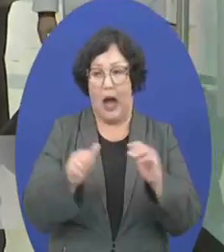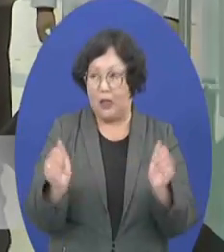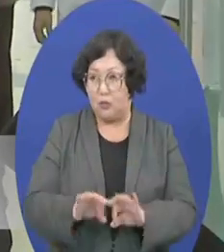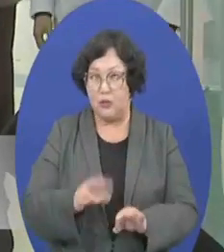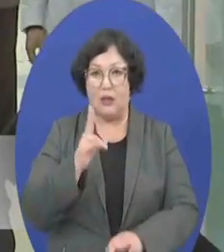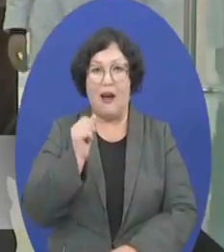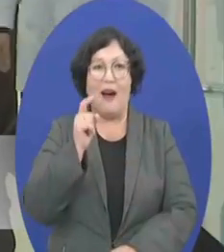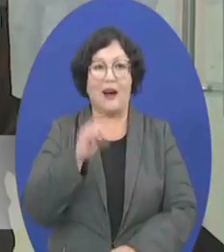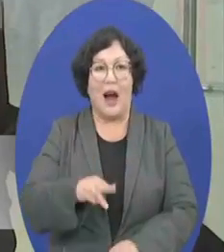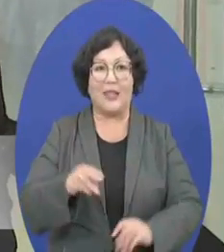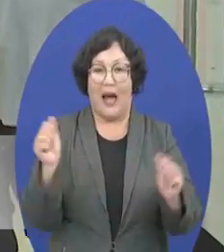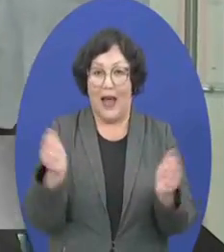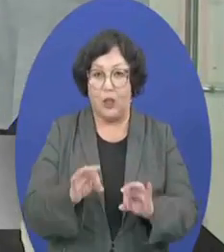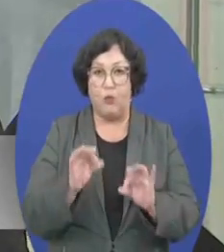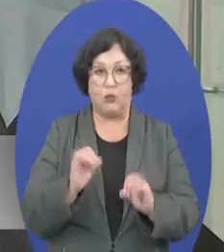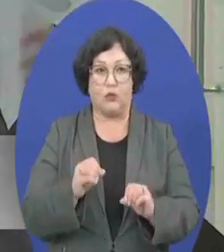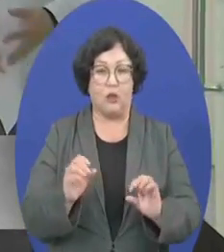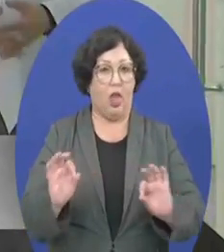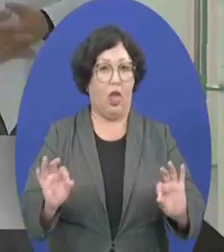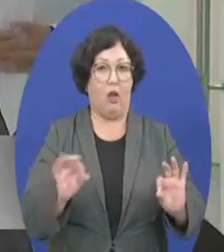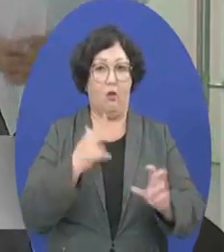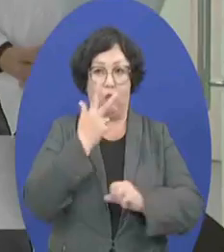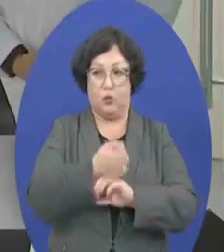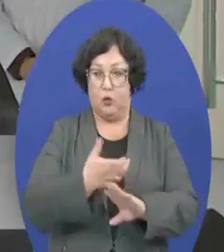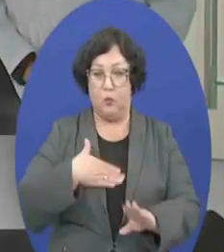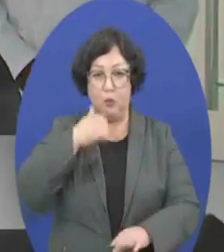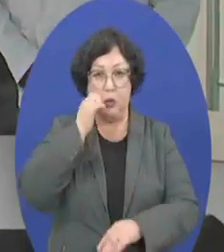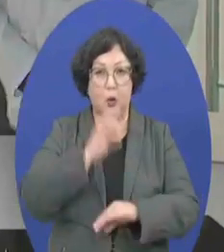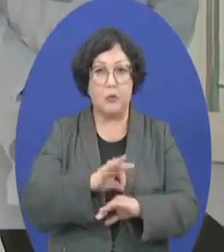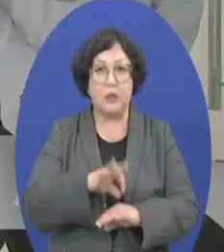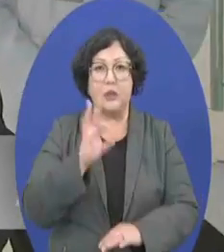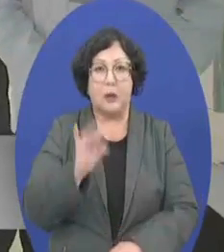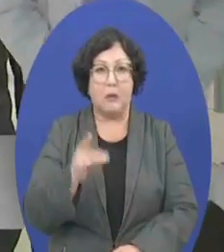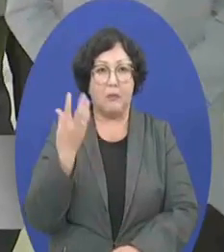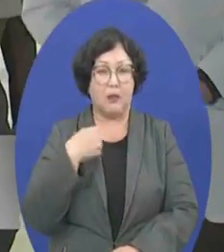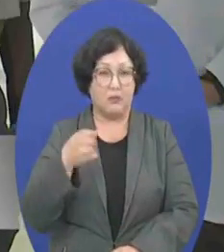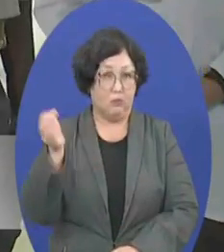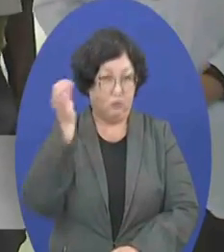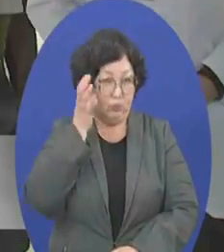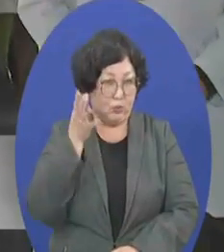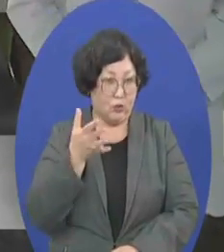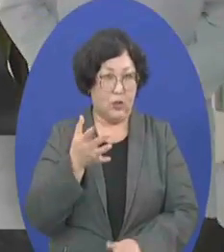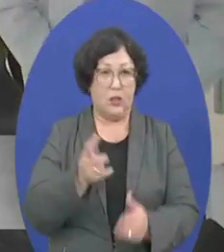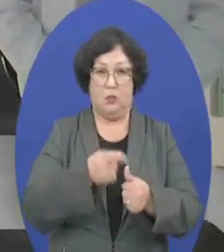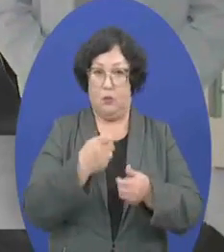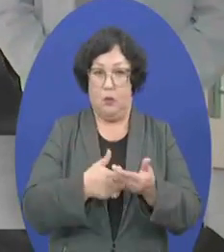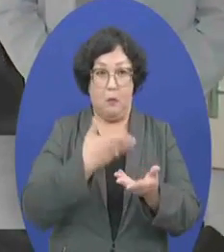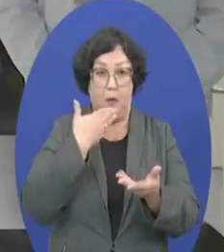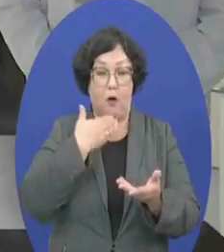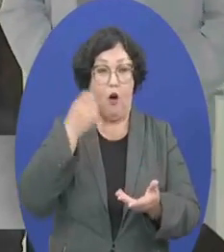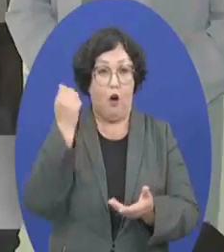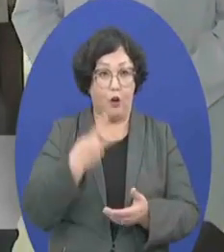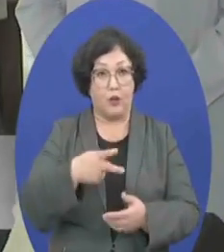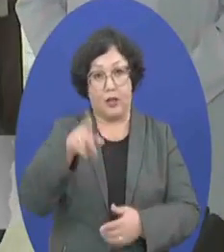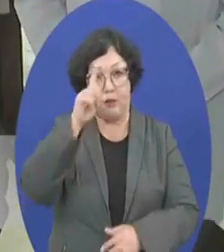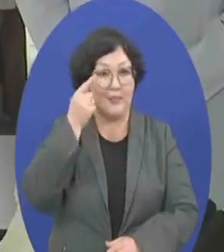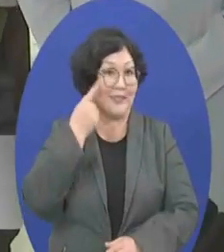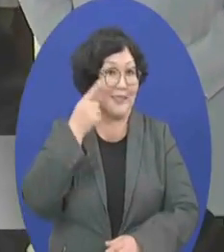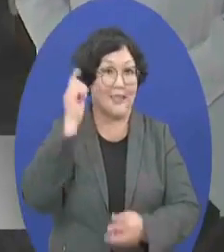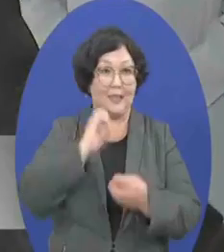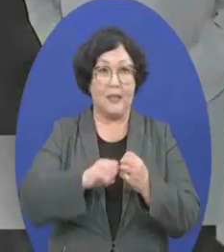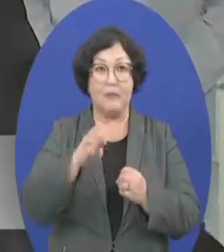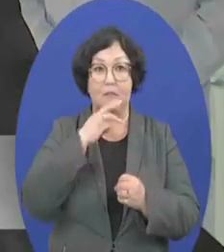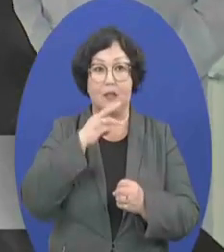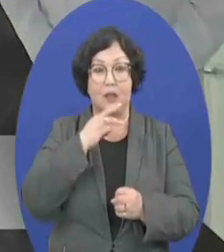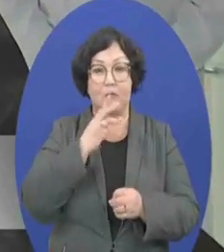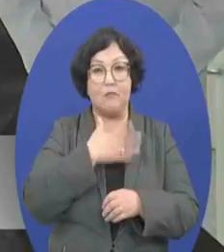хүн одоо жилд 3 жилийн өмнө ямар байсан бэ гэдэг бүртгэл гарахгүй болоод ийм асуудалтай болчиход байгаа. Тэгэд энийг бол 2-р эмнэлгийнхэн маань эхэлж хийсэнд их